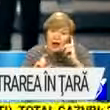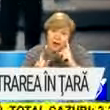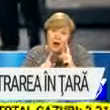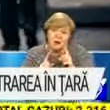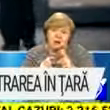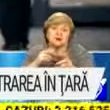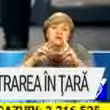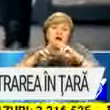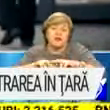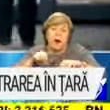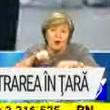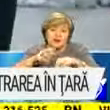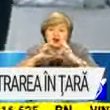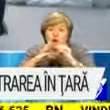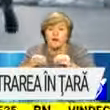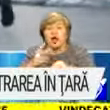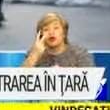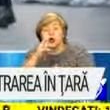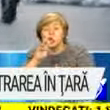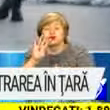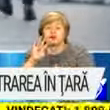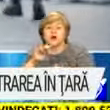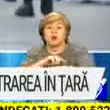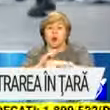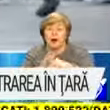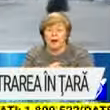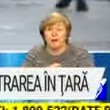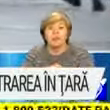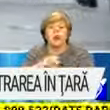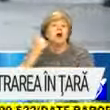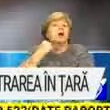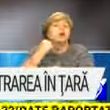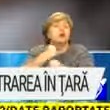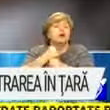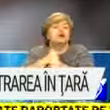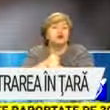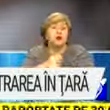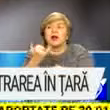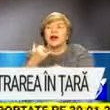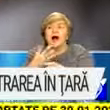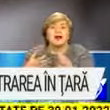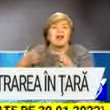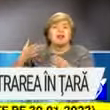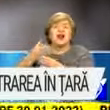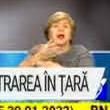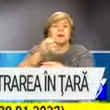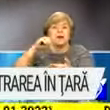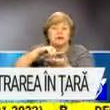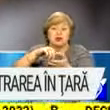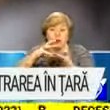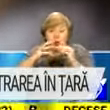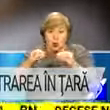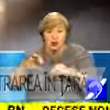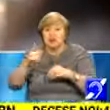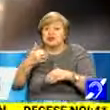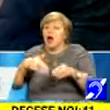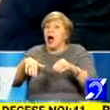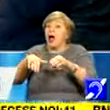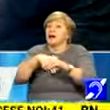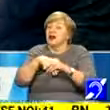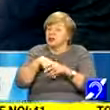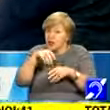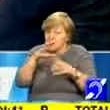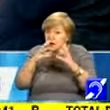ore, lucrătorii transfrontalieri care intră în România, precum și cetățenii români angajați ai operatorilor